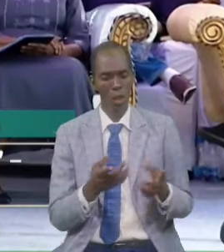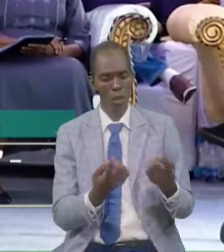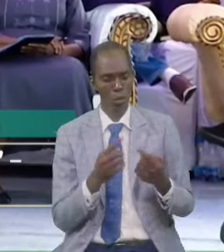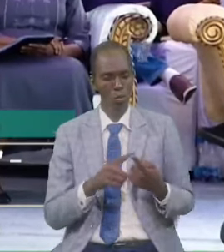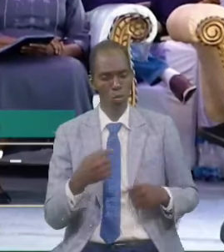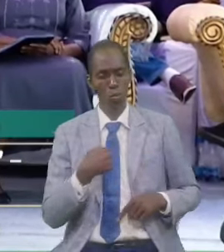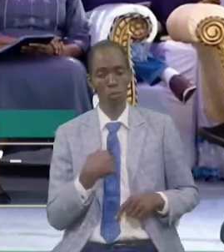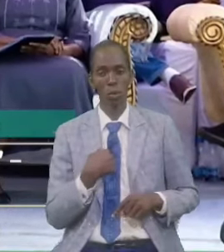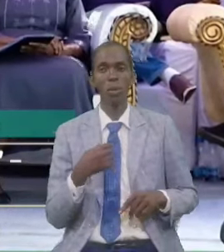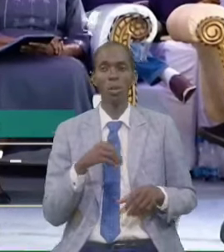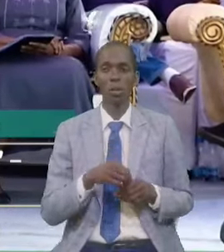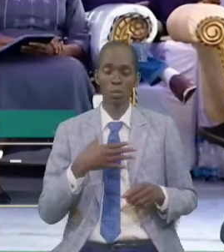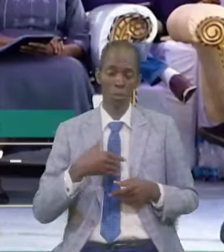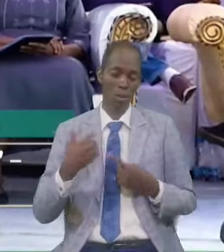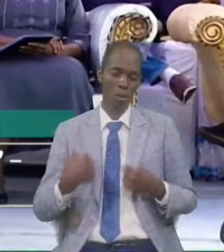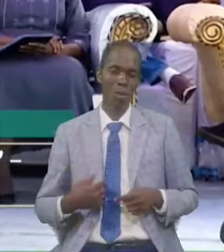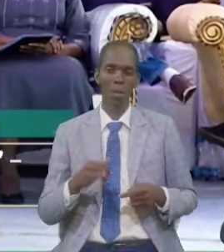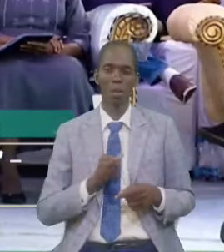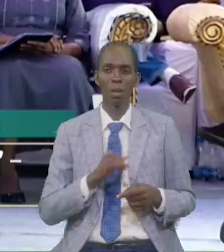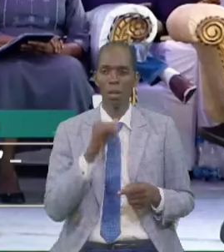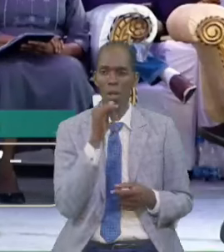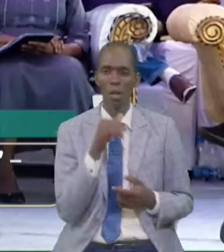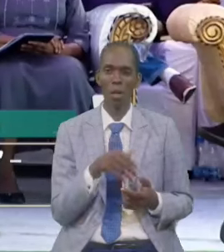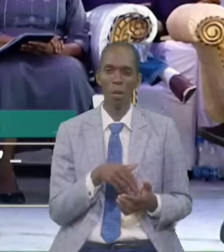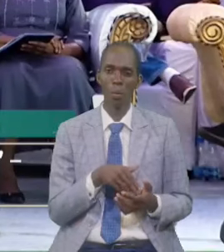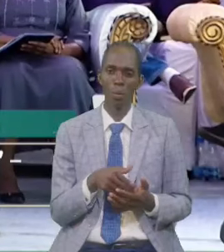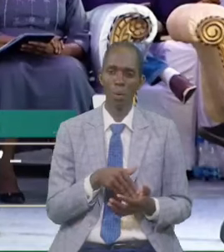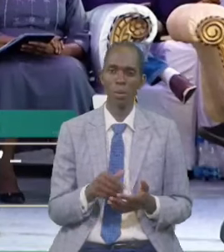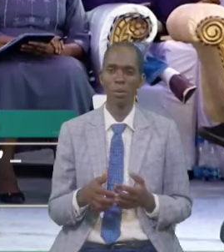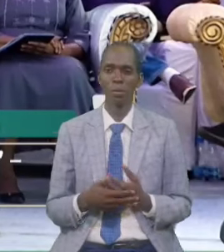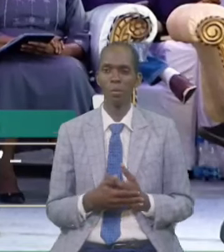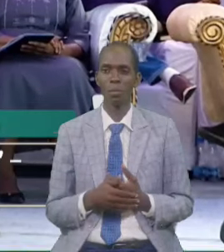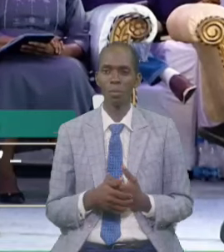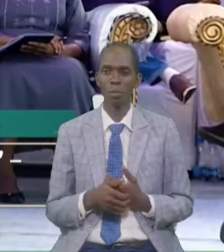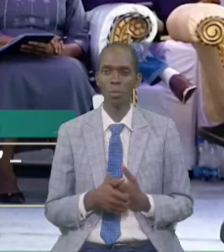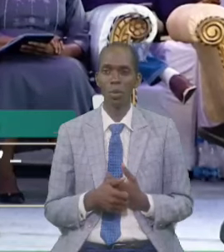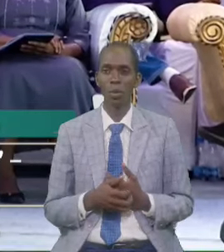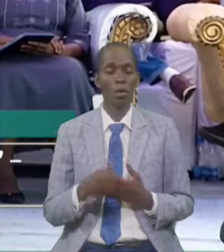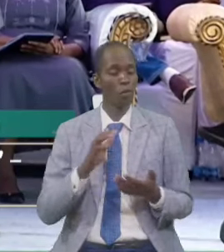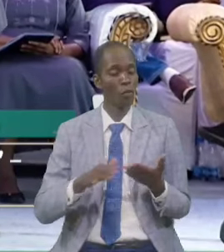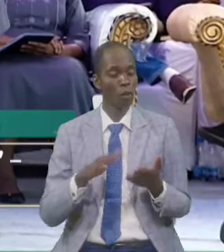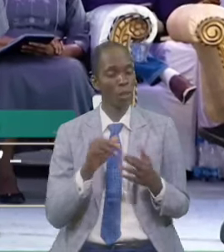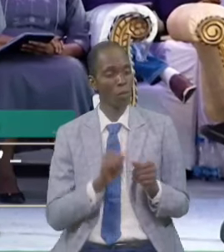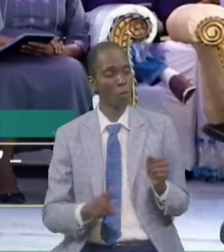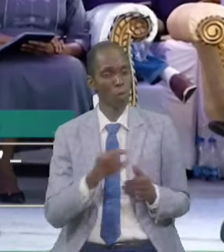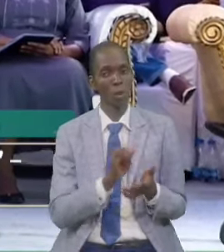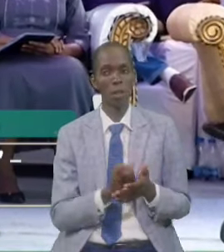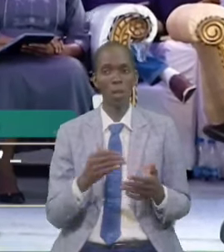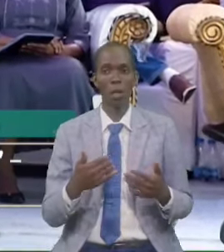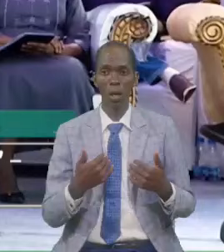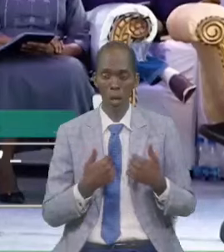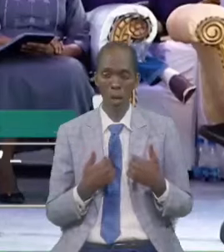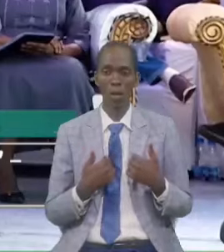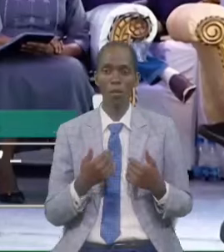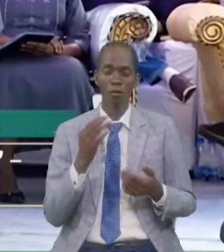నుంచి సాతాను నుంచి మళ్ళుకొని రక్షకుడైన ఆయన వైపుకు మీ హృదయాన్ని మళ్ళించండి. ఫర్గివ్ ఎవరీవన్ హూ హస్ ఆఫెండెడ్ యు. ఐ యామ్ విల్లింగ్. ఆయన